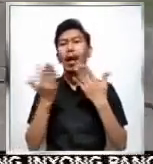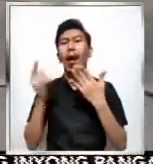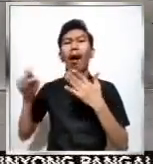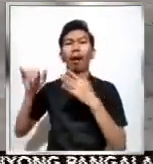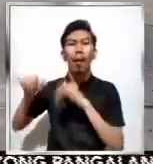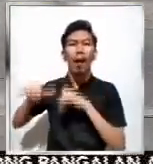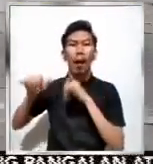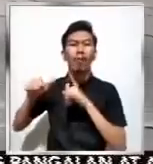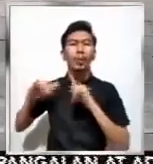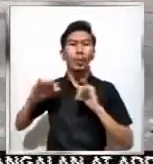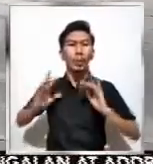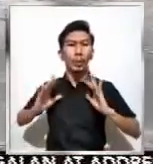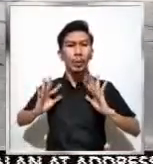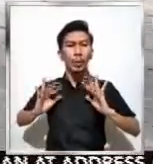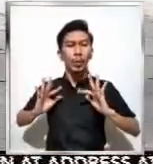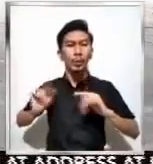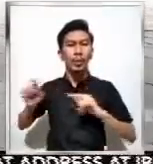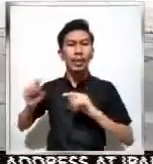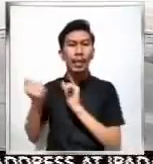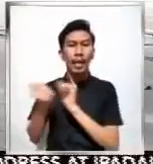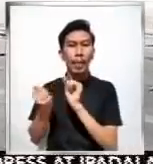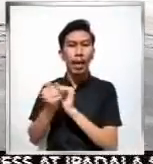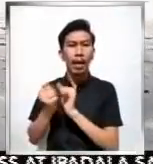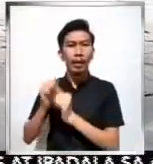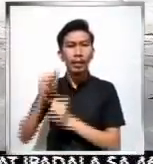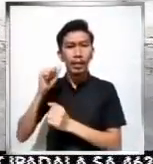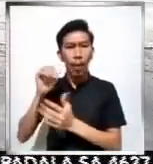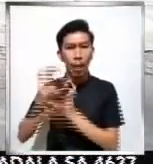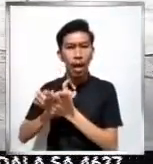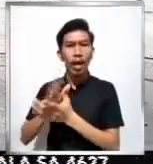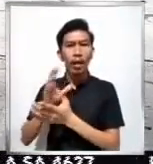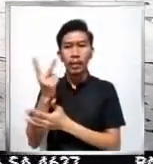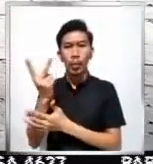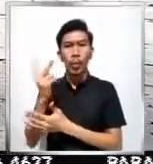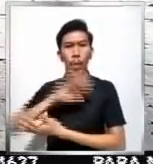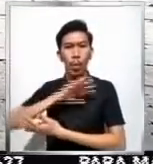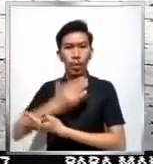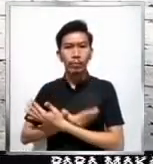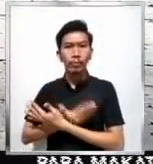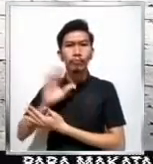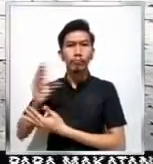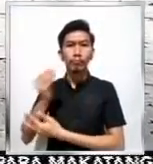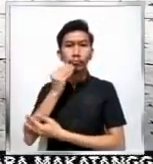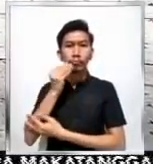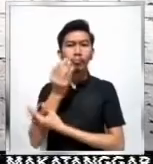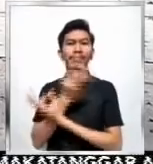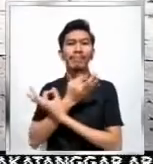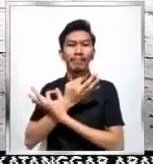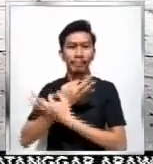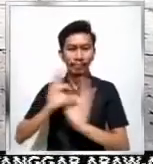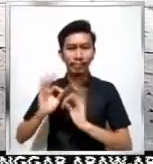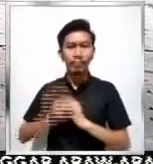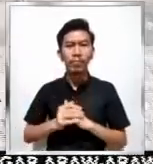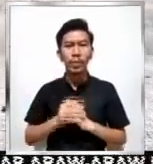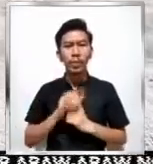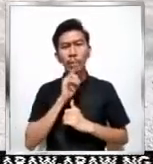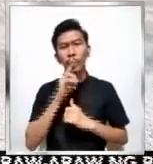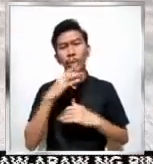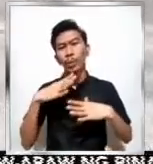ang asawa at dalawang anak. Libre rin ang kanilang pagkain. Parang naano nga eh, parang nalugmok kasi dapat uwi na